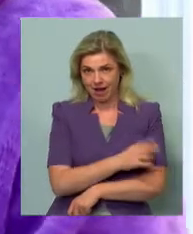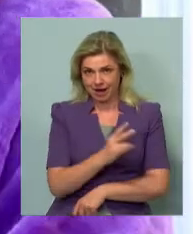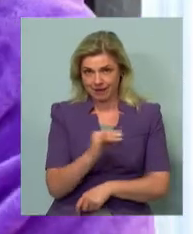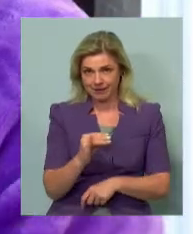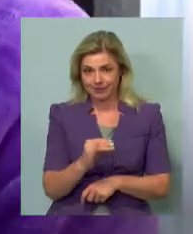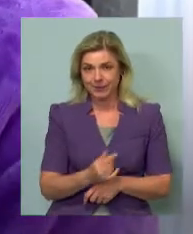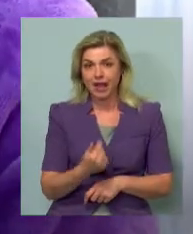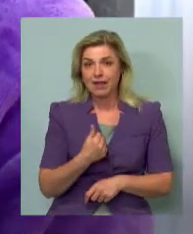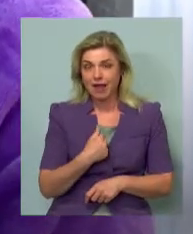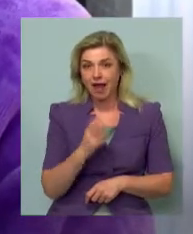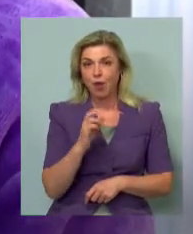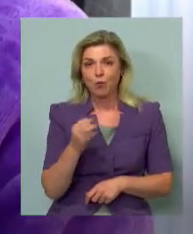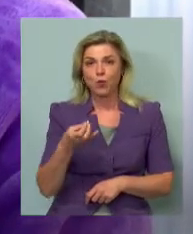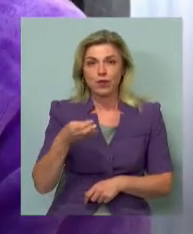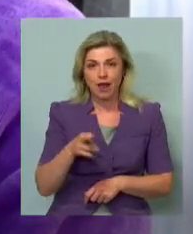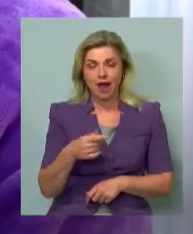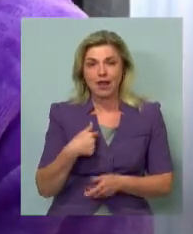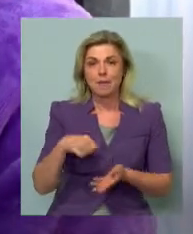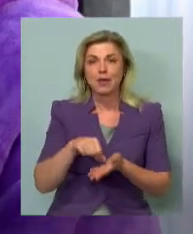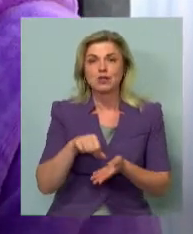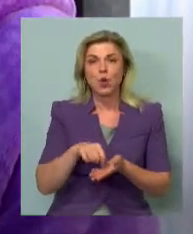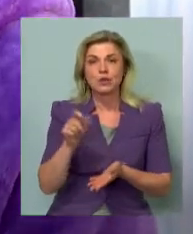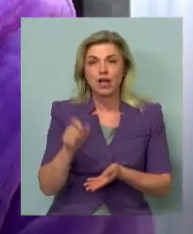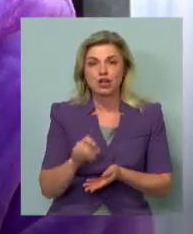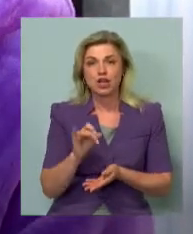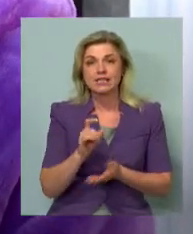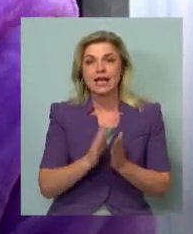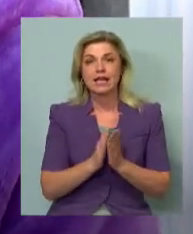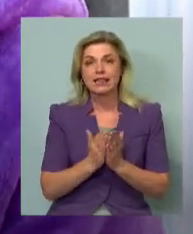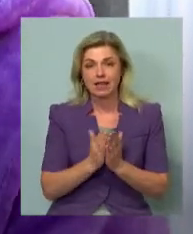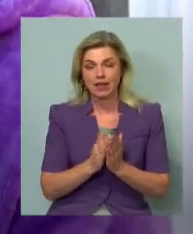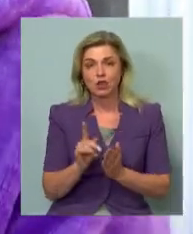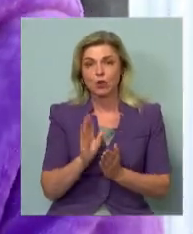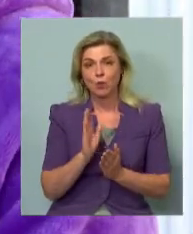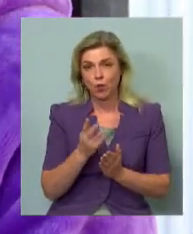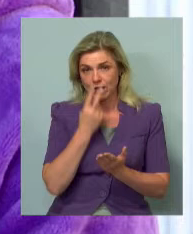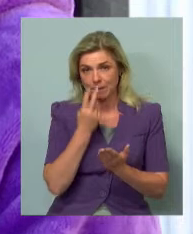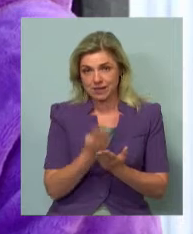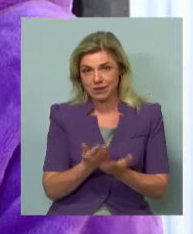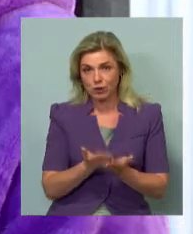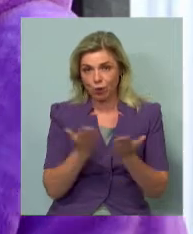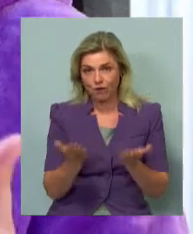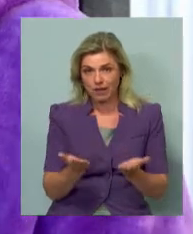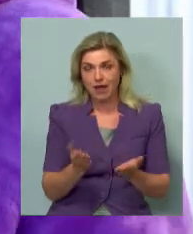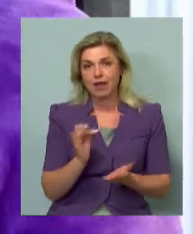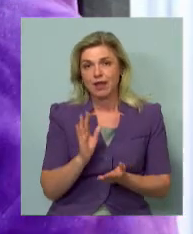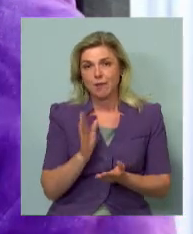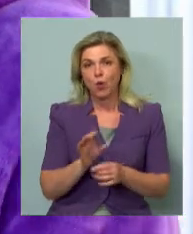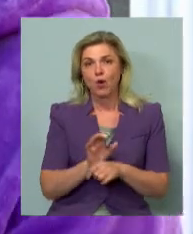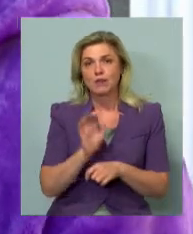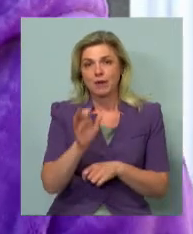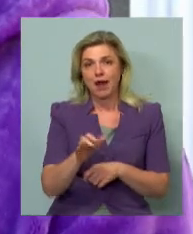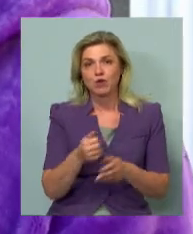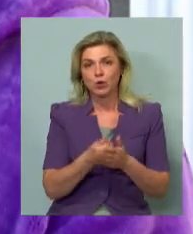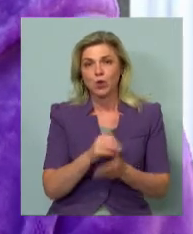Я один з персонажів книги, яка сьогодні буде презентована і буде відправлена до